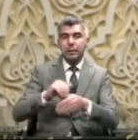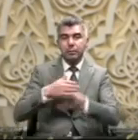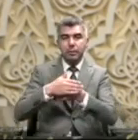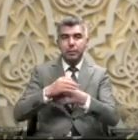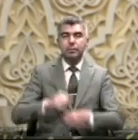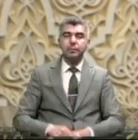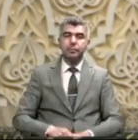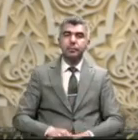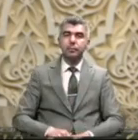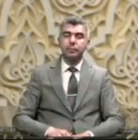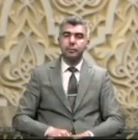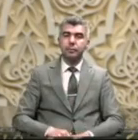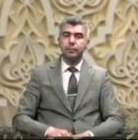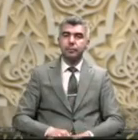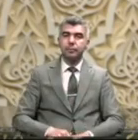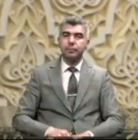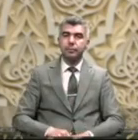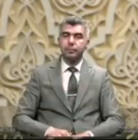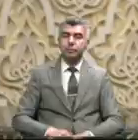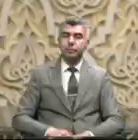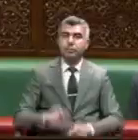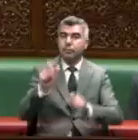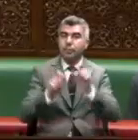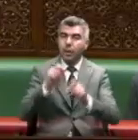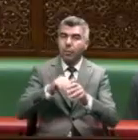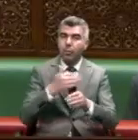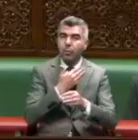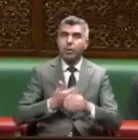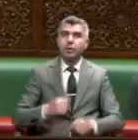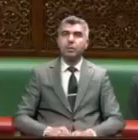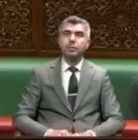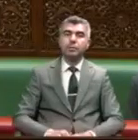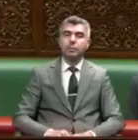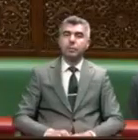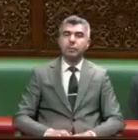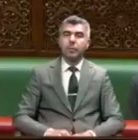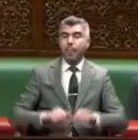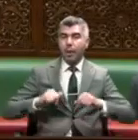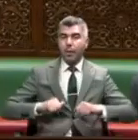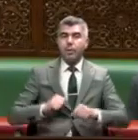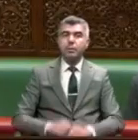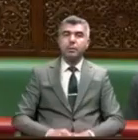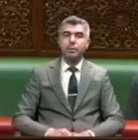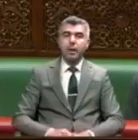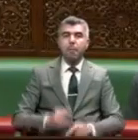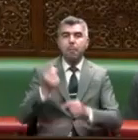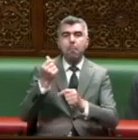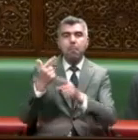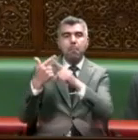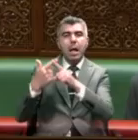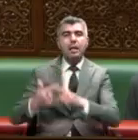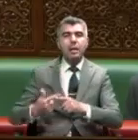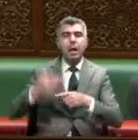الوطني للاحرار تفضلوا احد الساده المحترمين سيد الوزير المحترم عن وضعيه الماليه العموميه